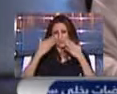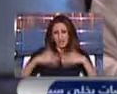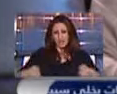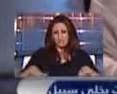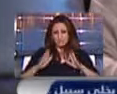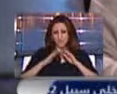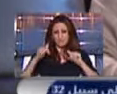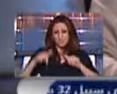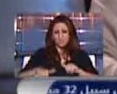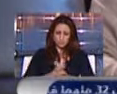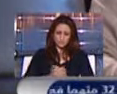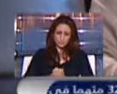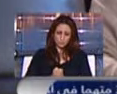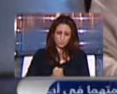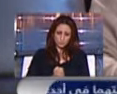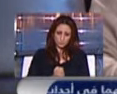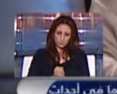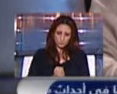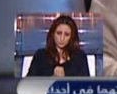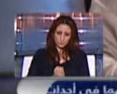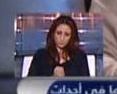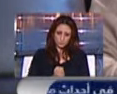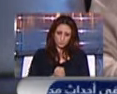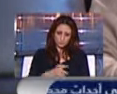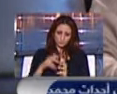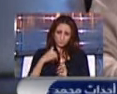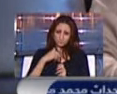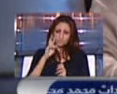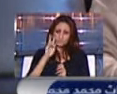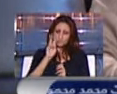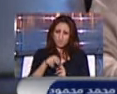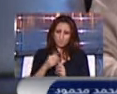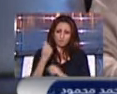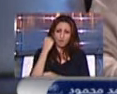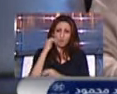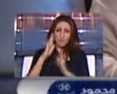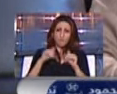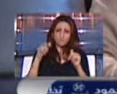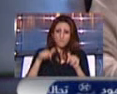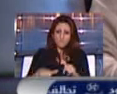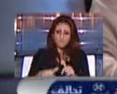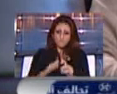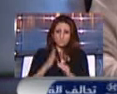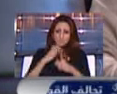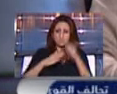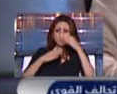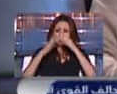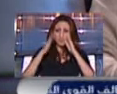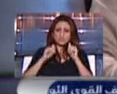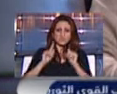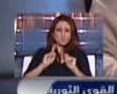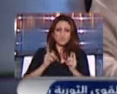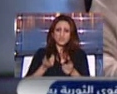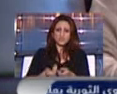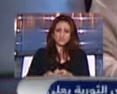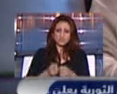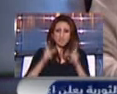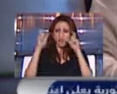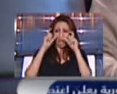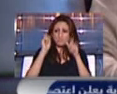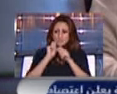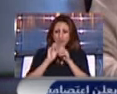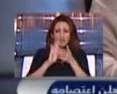في مصر. وانا اعتقد ان مفيش قوه في مصر ممكن تبني مصر. ولا الامن